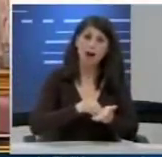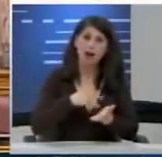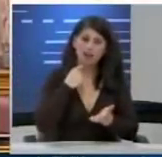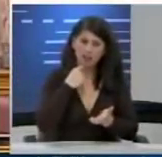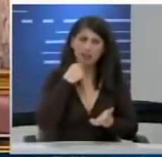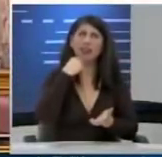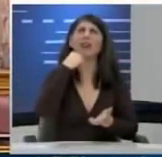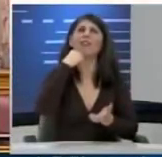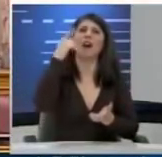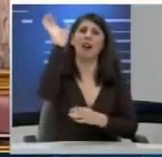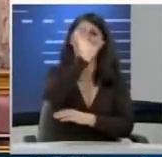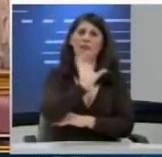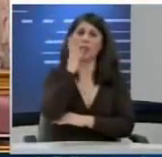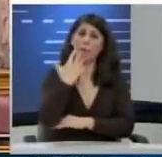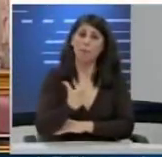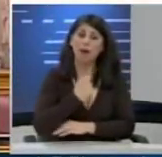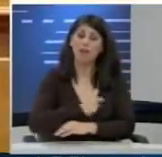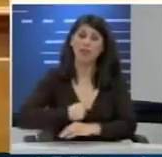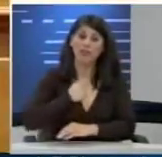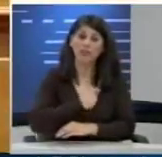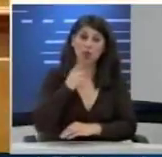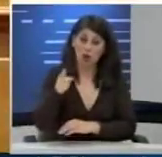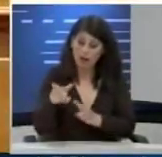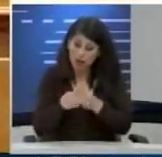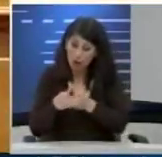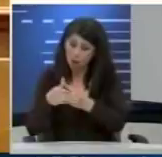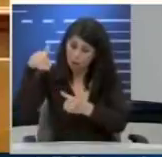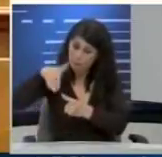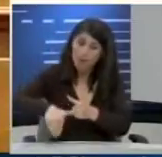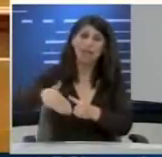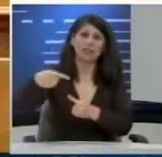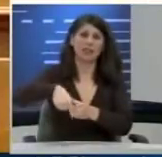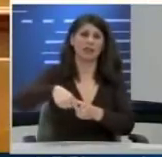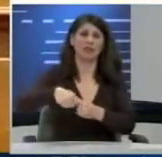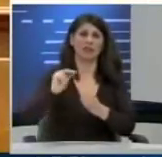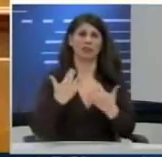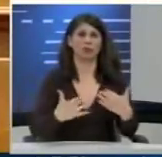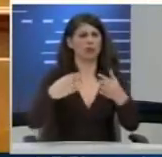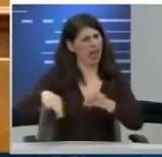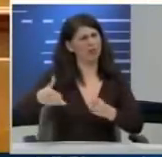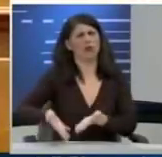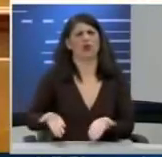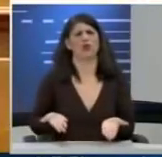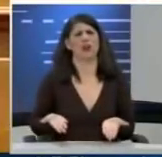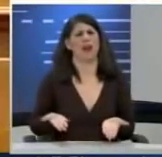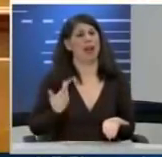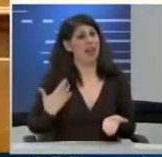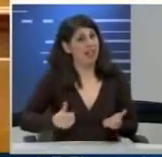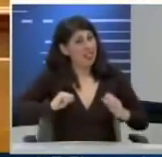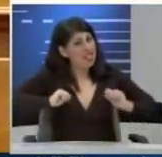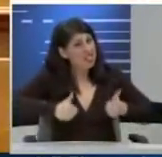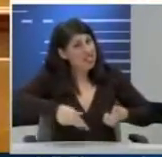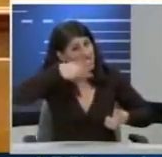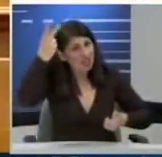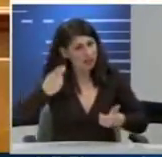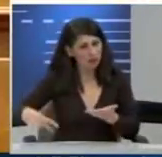Ευρώπη. Και υπάρχει δυστυχώς και μια πτέρυγα μέσα σε αυτό το κοινοβούλιο, που είναι άδεια τώρα. Αλλά έχει το θράσος να